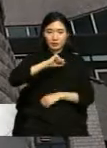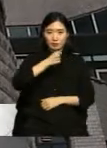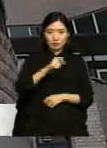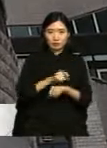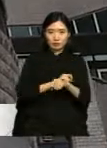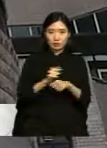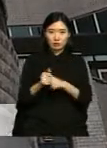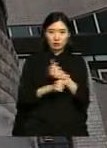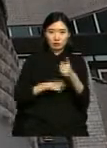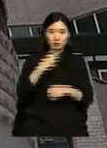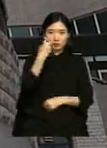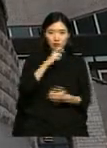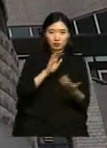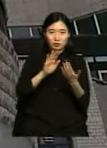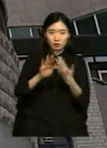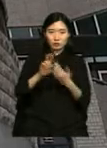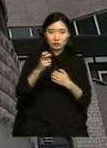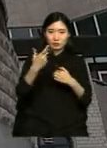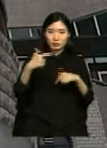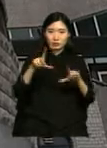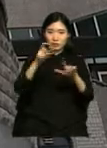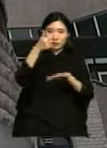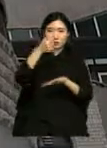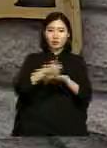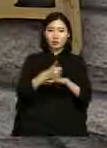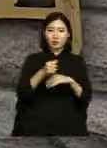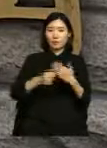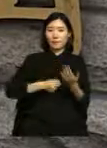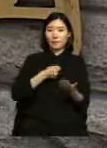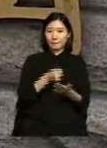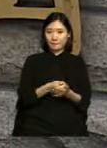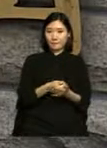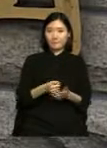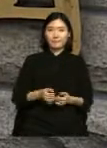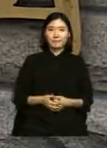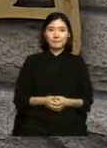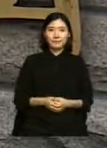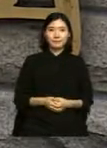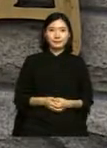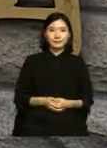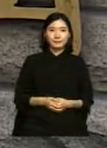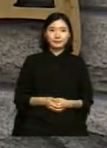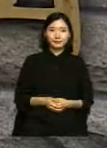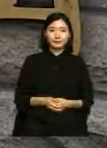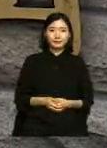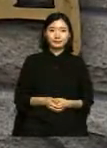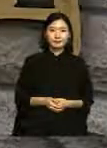심의를 거쳐 오는 27일 최종 확정됩니다. 딜라이브 서울경기 케이블TV 전진합니다.